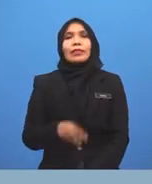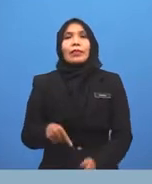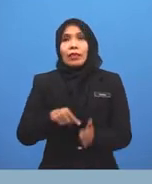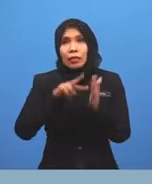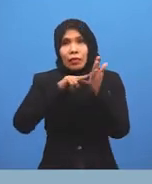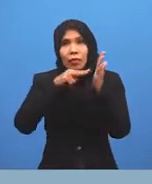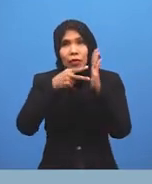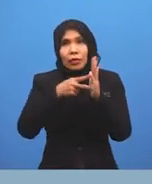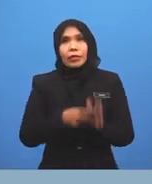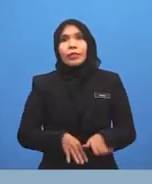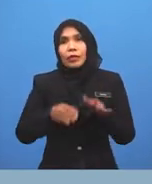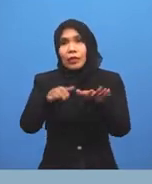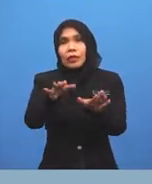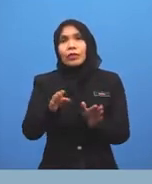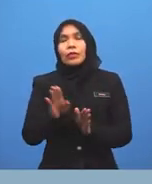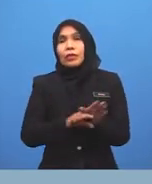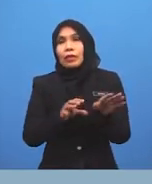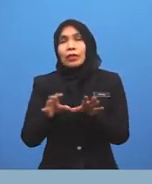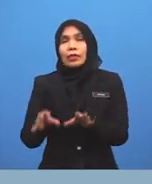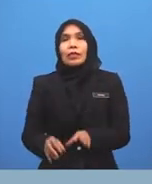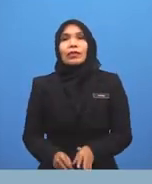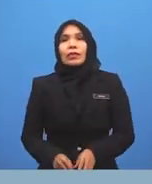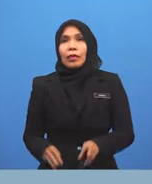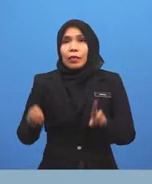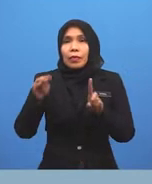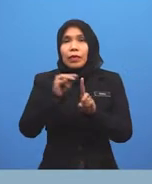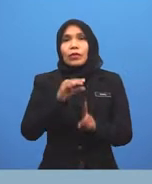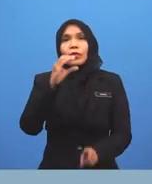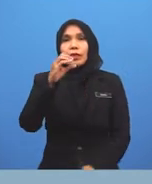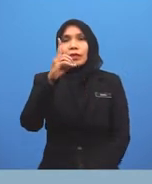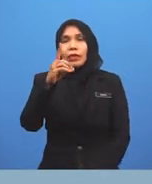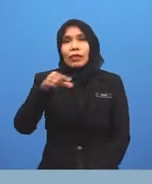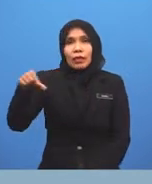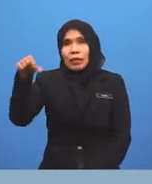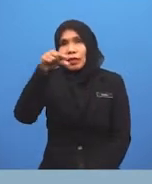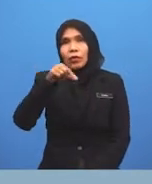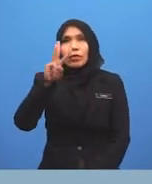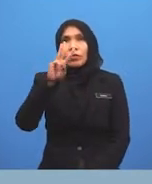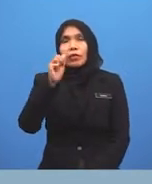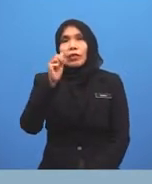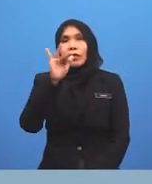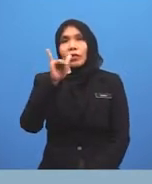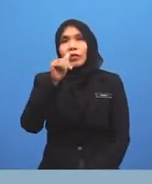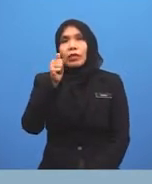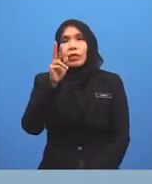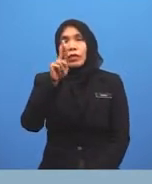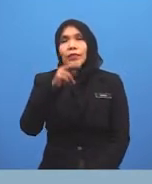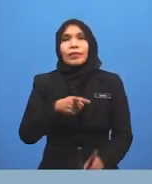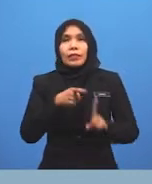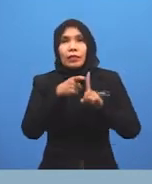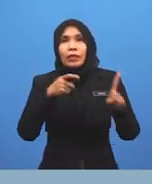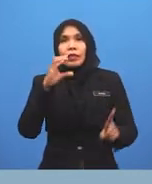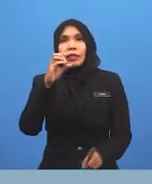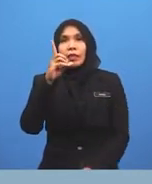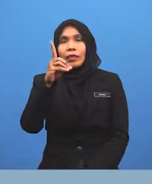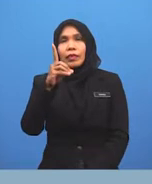Ini bermakna arus bergerak menuju ke arah bahagian CD gegelung wayar. Dari bahagian